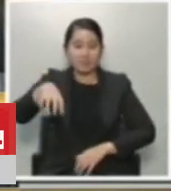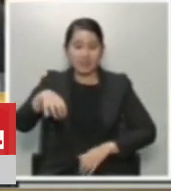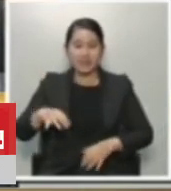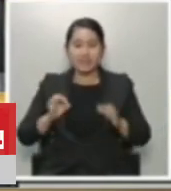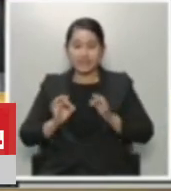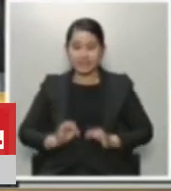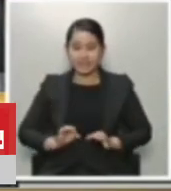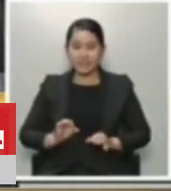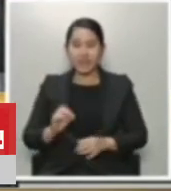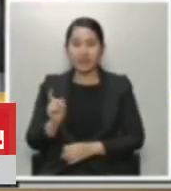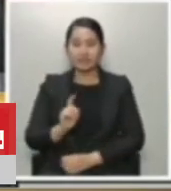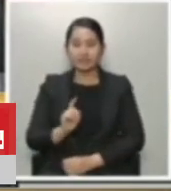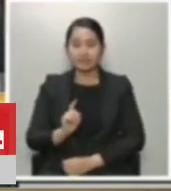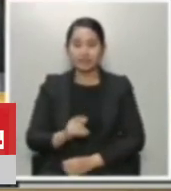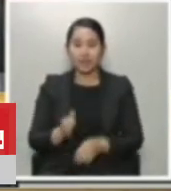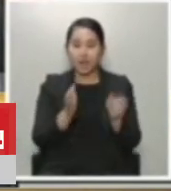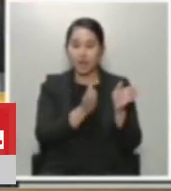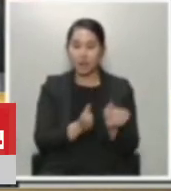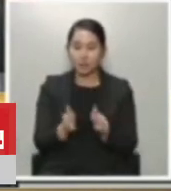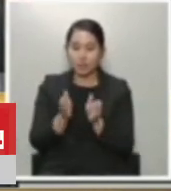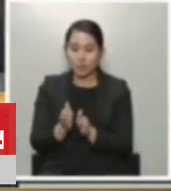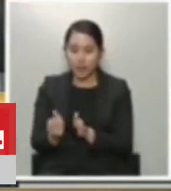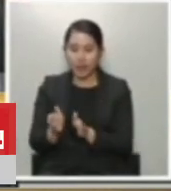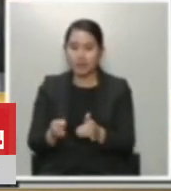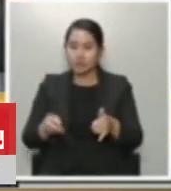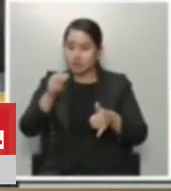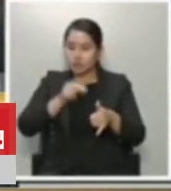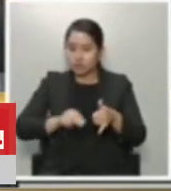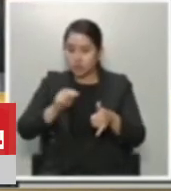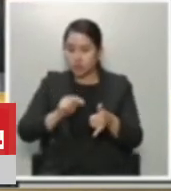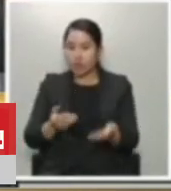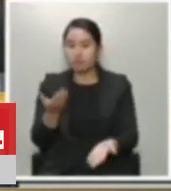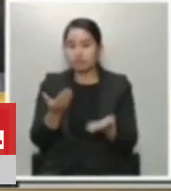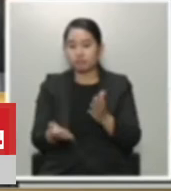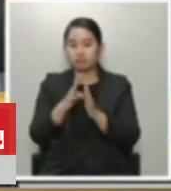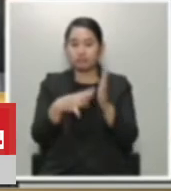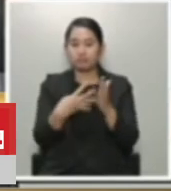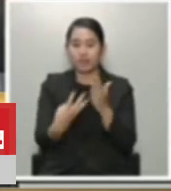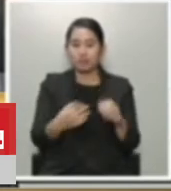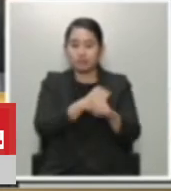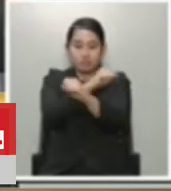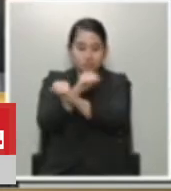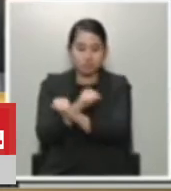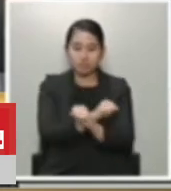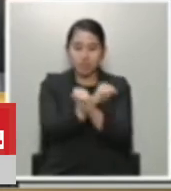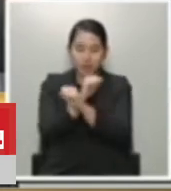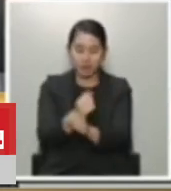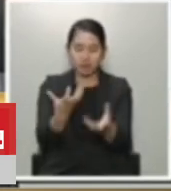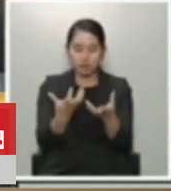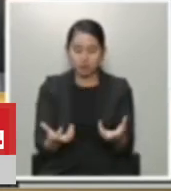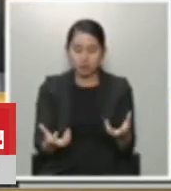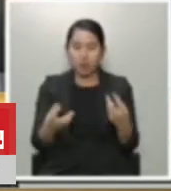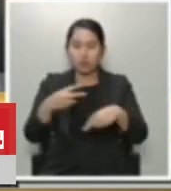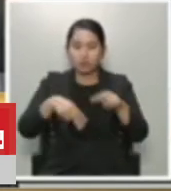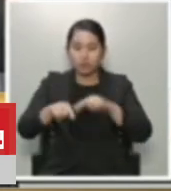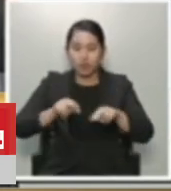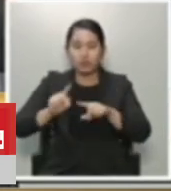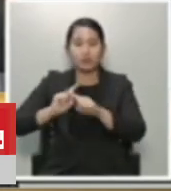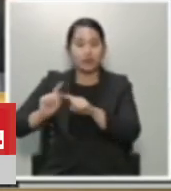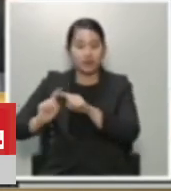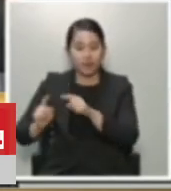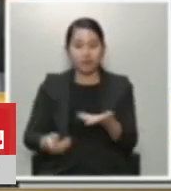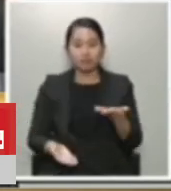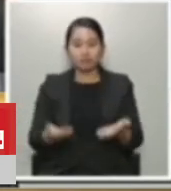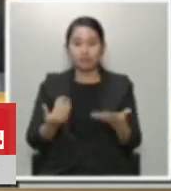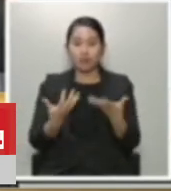แทนที่จะมีนะครับขบวนการในเรื่องของการที่จะนะครับสร้างมาตรการในการป้องกันนะครับมีอุปกรณ์หรือว่ามีสิ่งอ